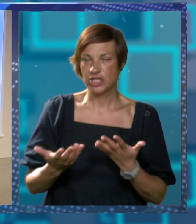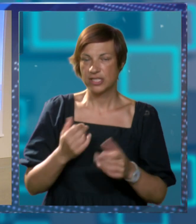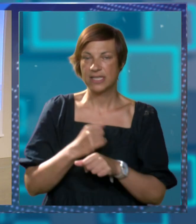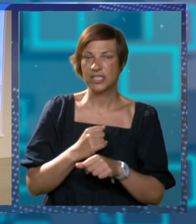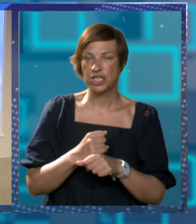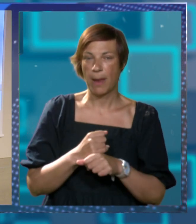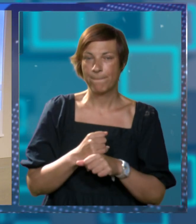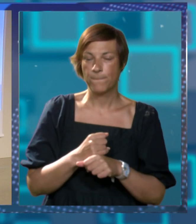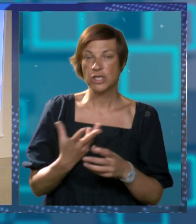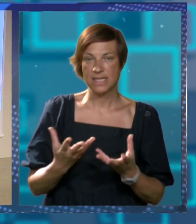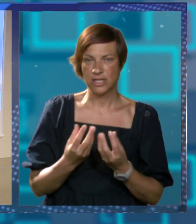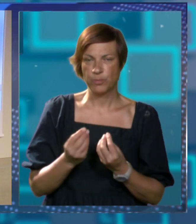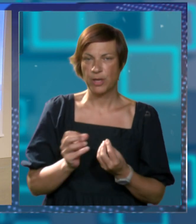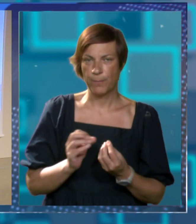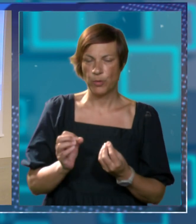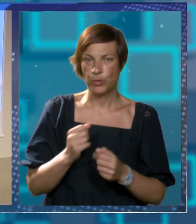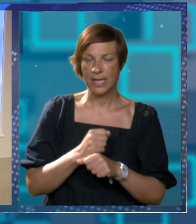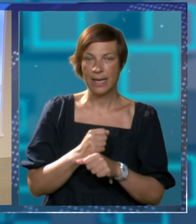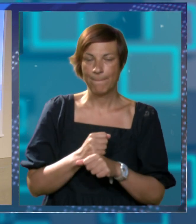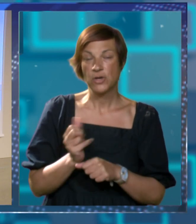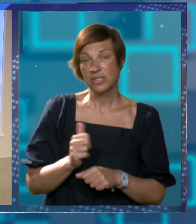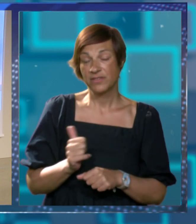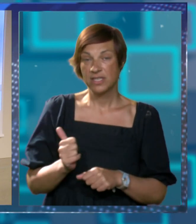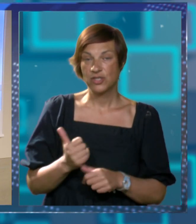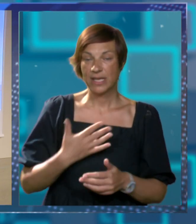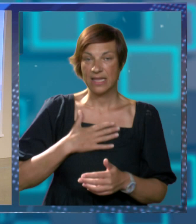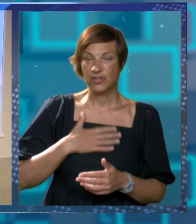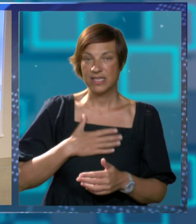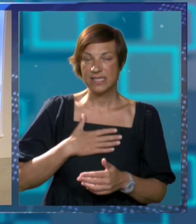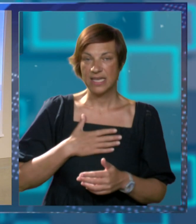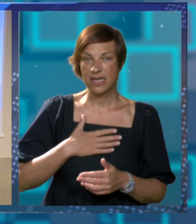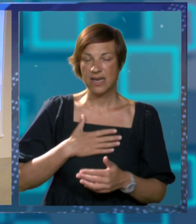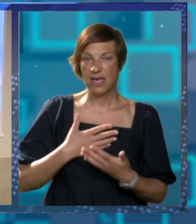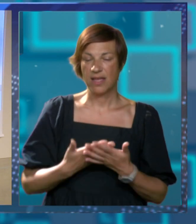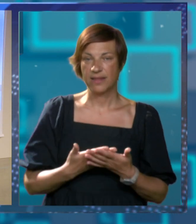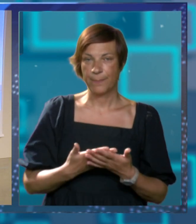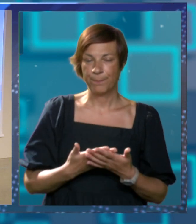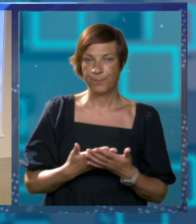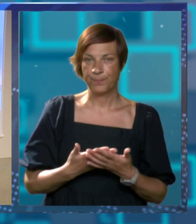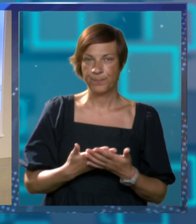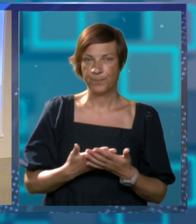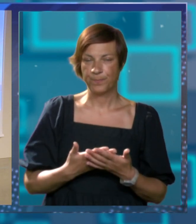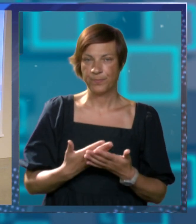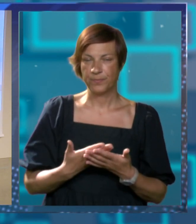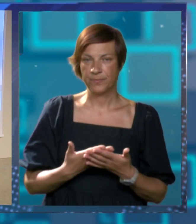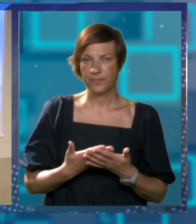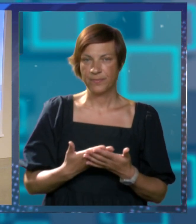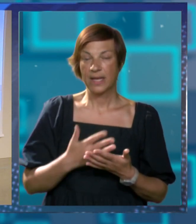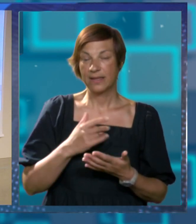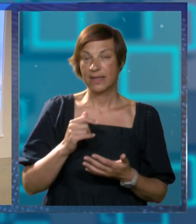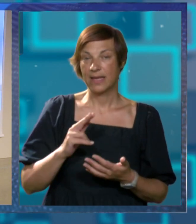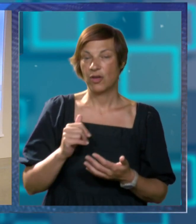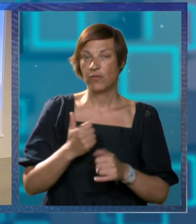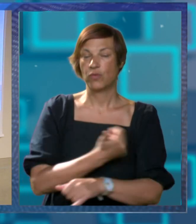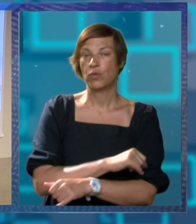posla i kapaciteti su dobro popunjeni, poslovi su ok, tako da se nadam da će ovo, ja sam rekao, to smo mi u Rađužu, mislimo da je